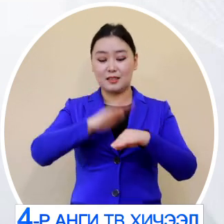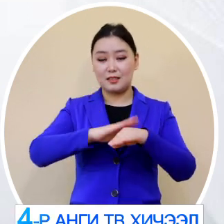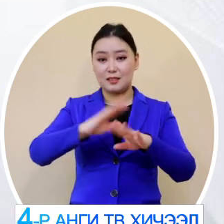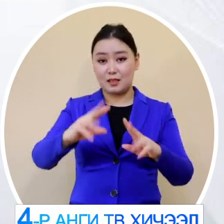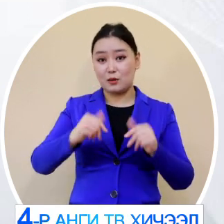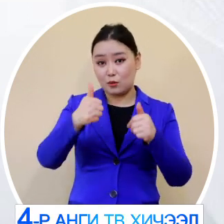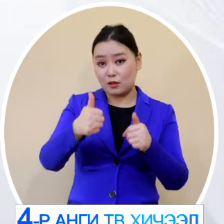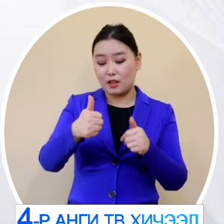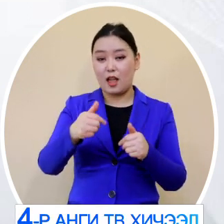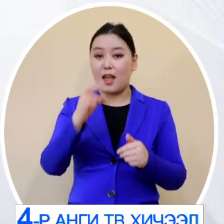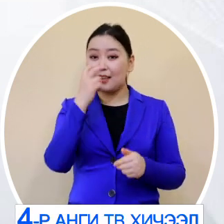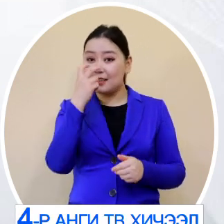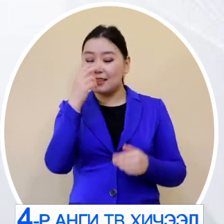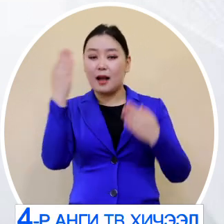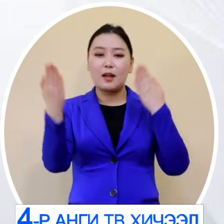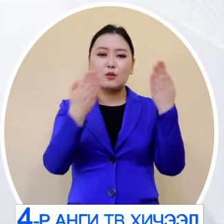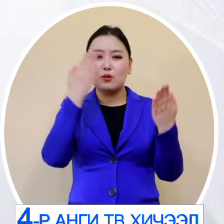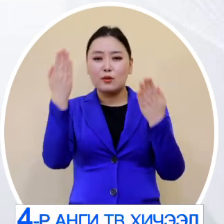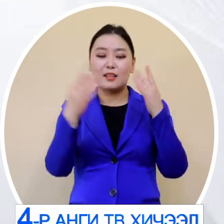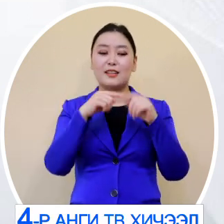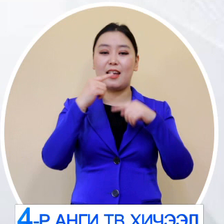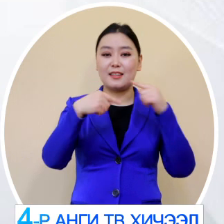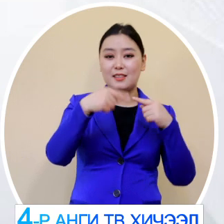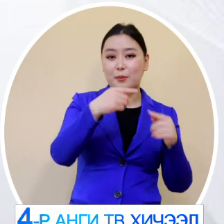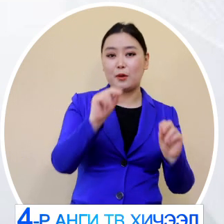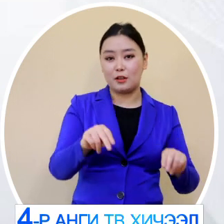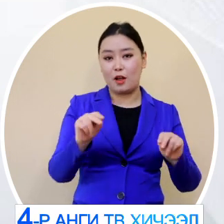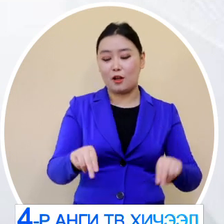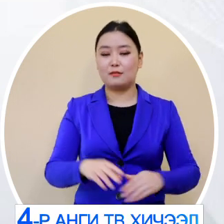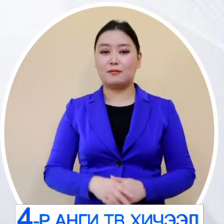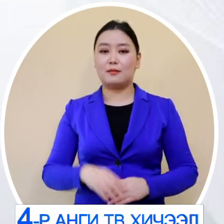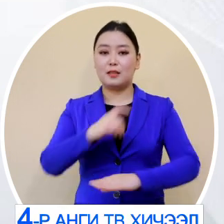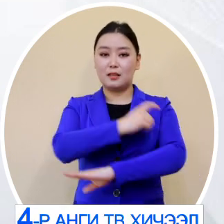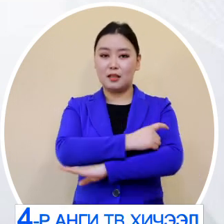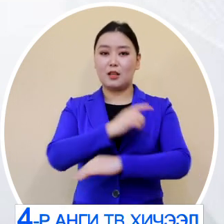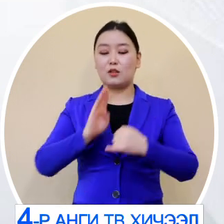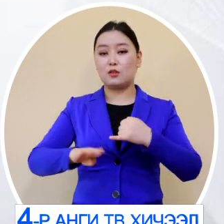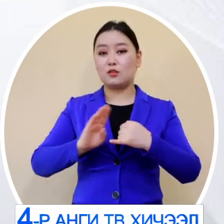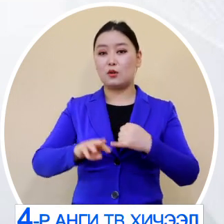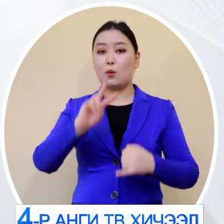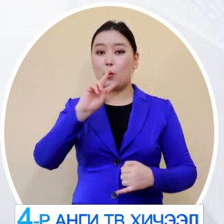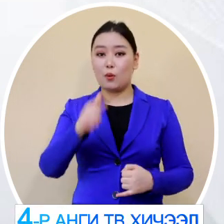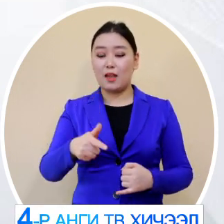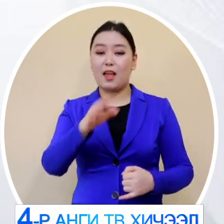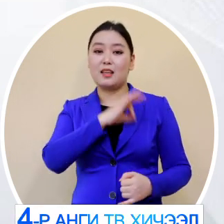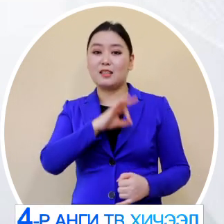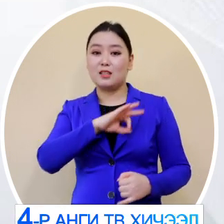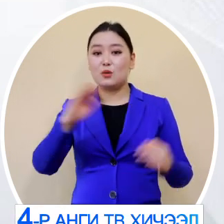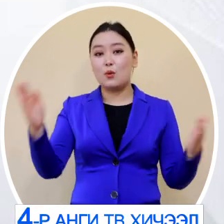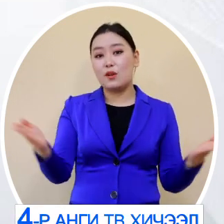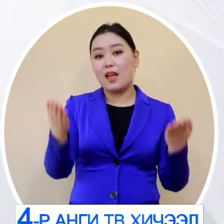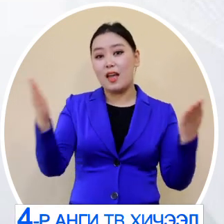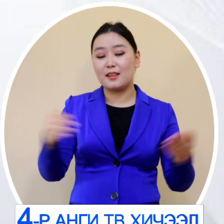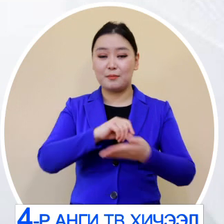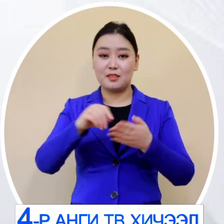сайжруулдаг вэ гэдгийг ажиглан харьцуулан ярилцах болно. За ингээд хичээлийнхээ төгсгөл багш нь төлхөөрөөг ашиглан уриалга бичихийг бичих